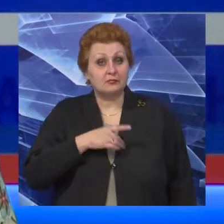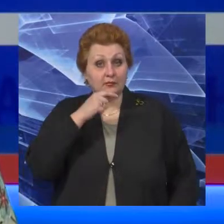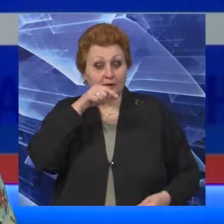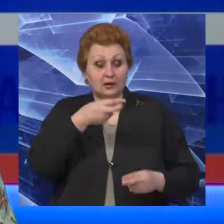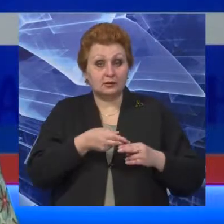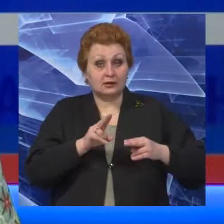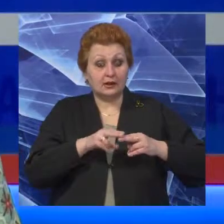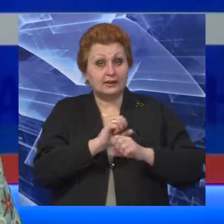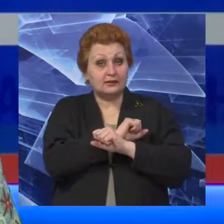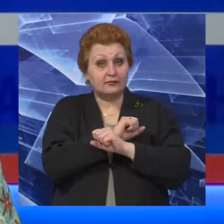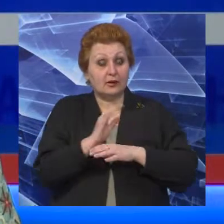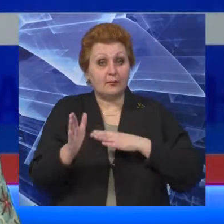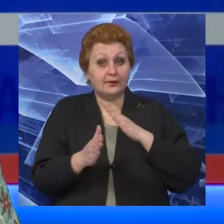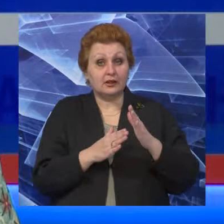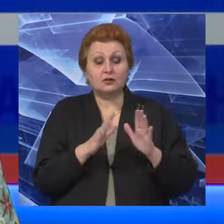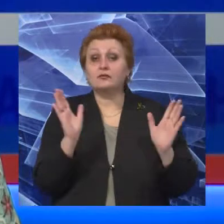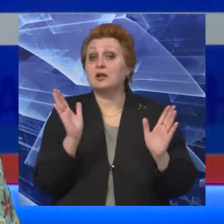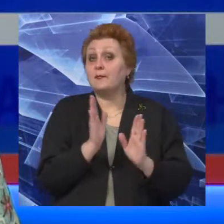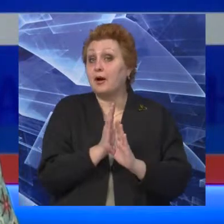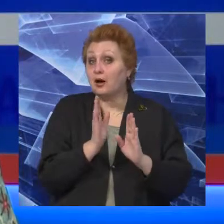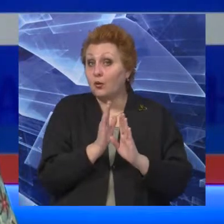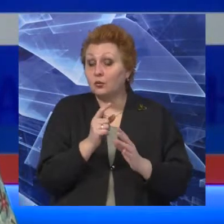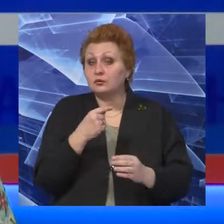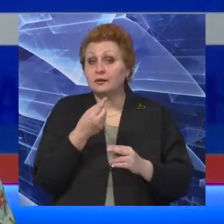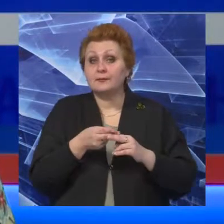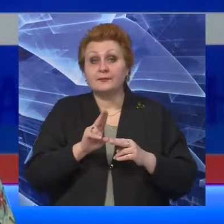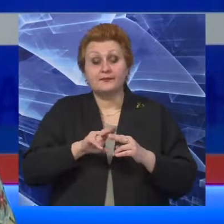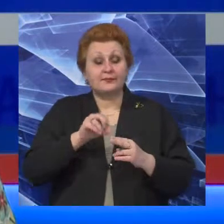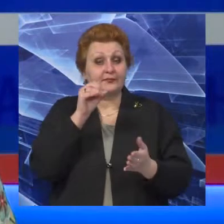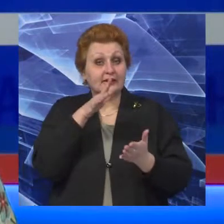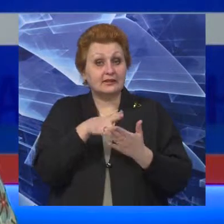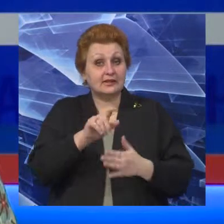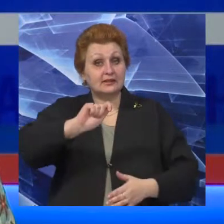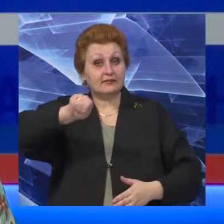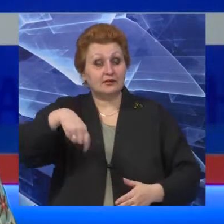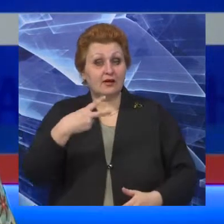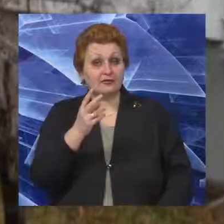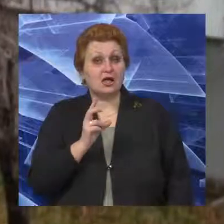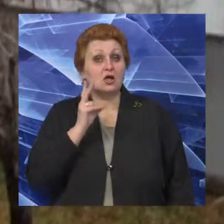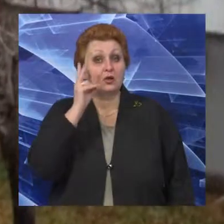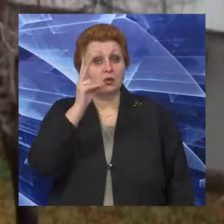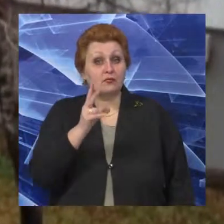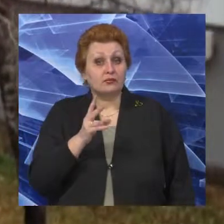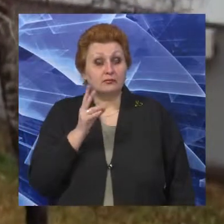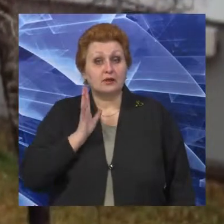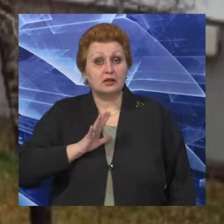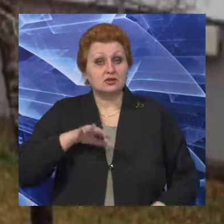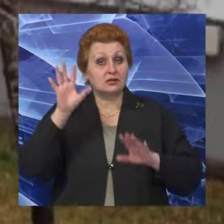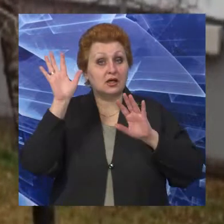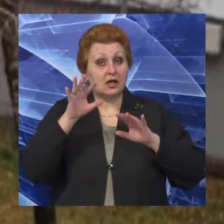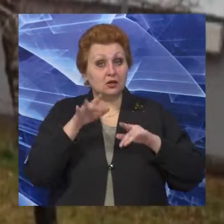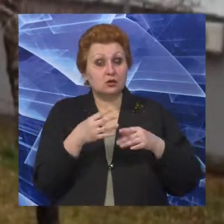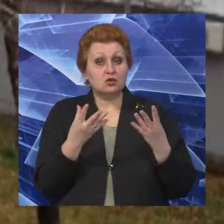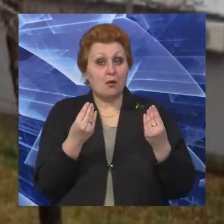Неприятный сюрприз на эти праздничные выходные приготовила ставропольцам погода. По данным Краевого гидрометцентра, в воскресенье 2 ноября по краю ожидается